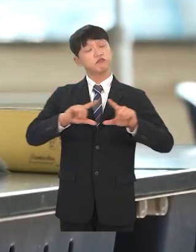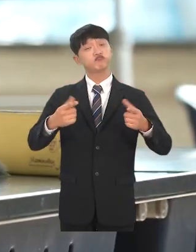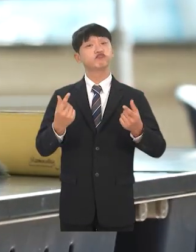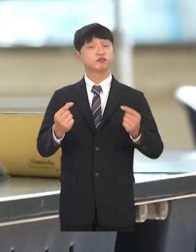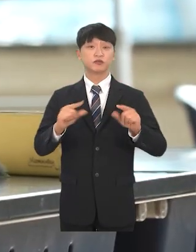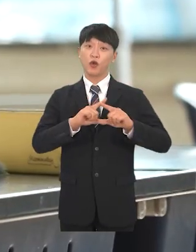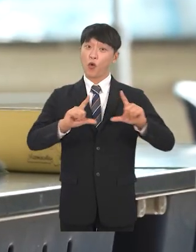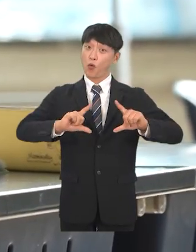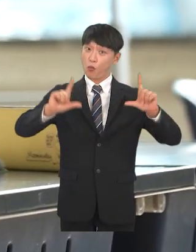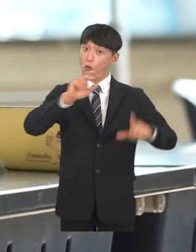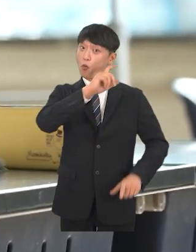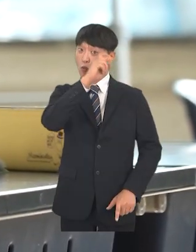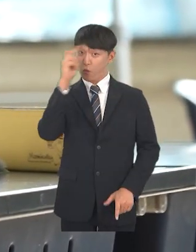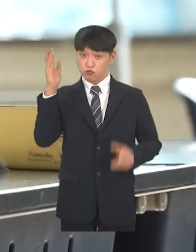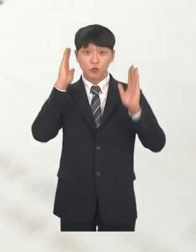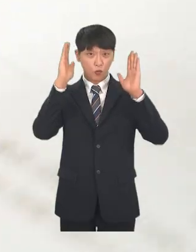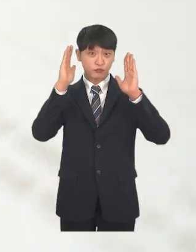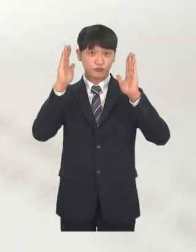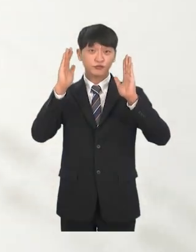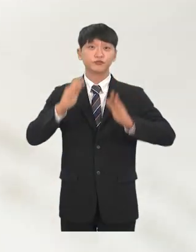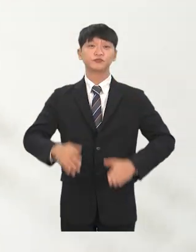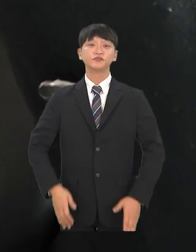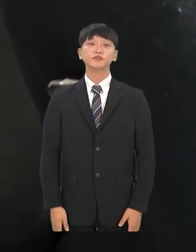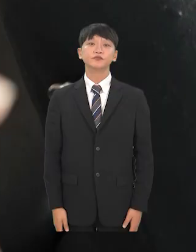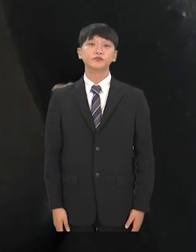평범한 어느 오후 수업 시간이었다.